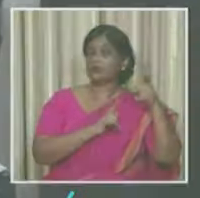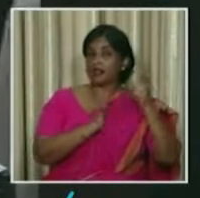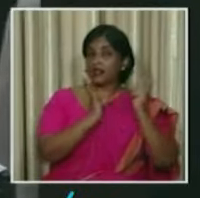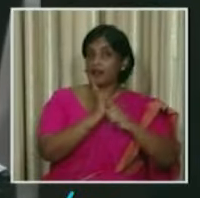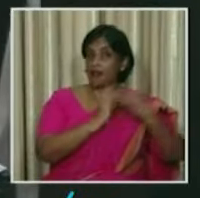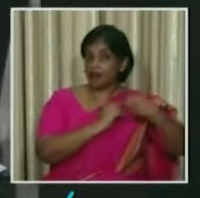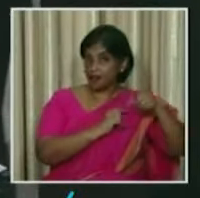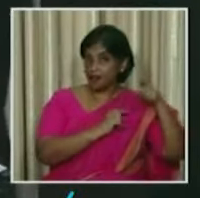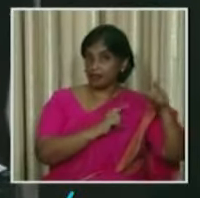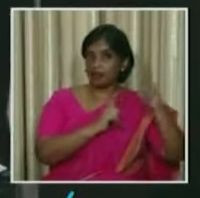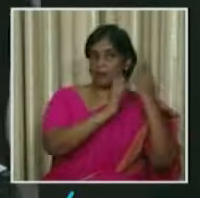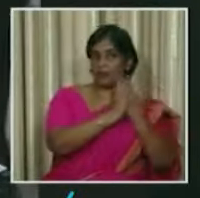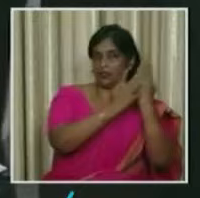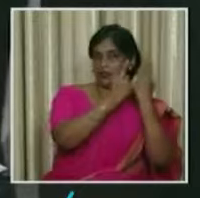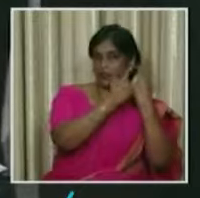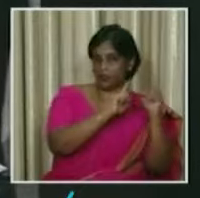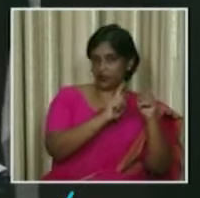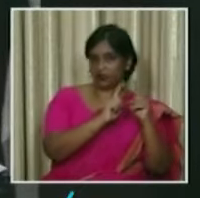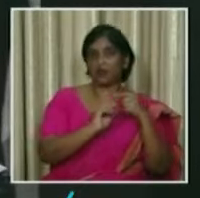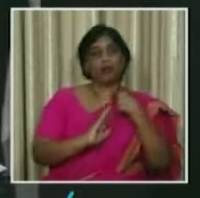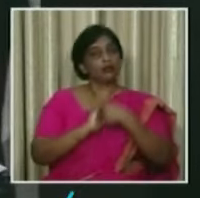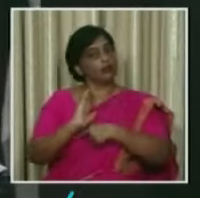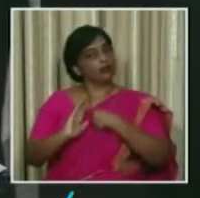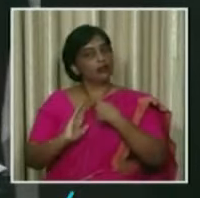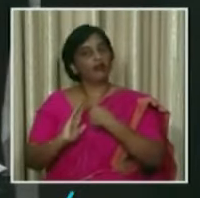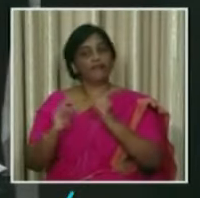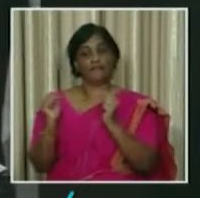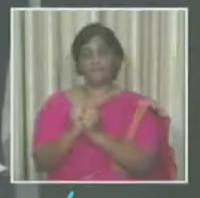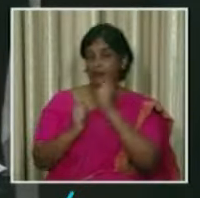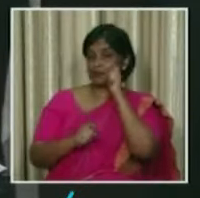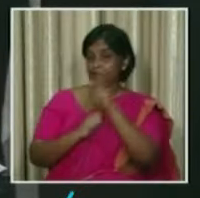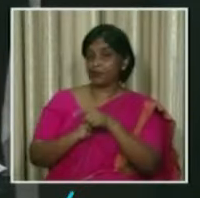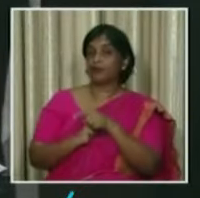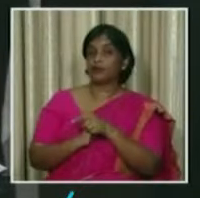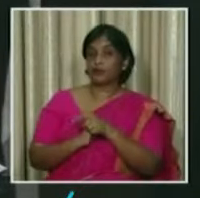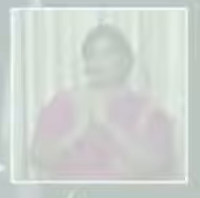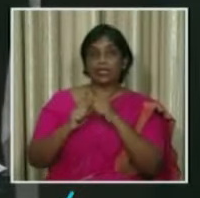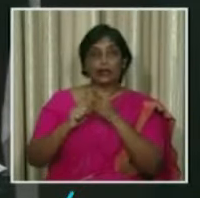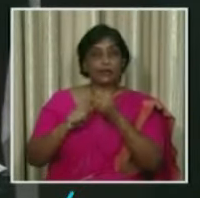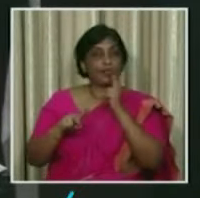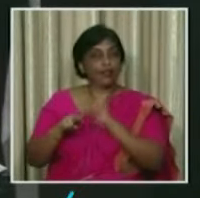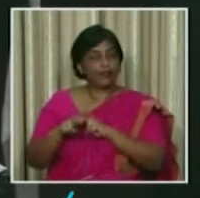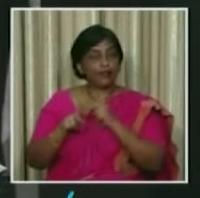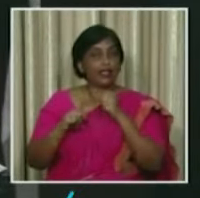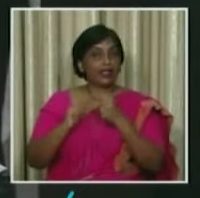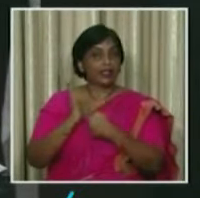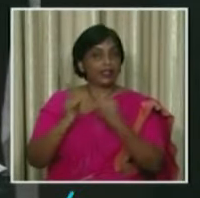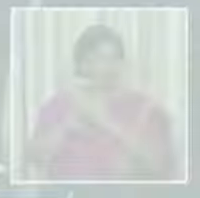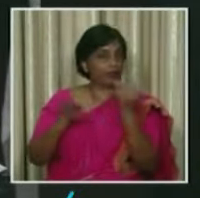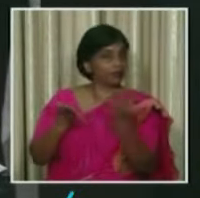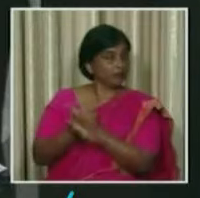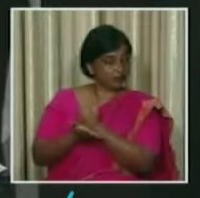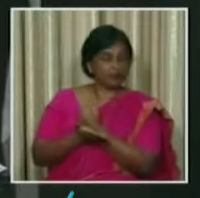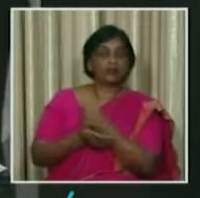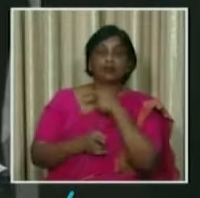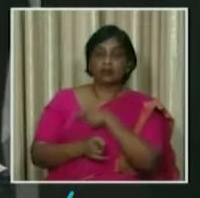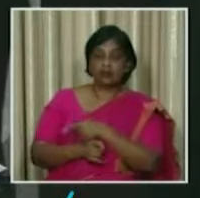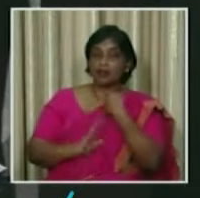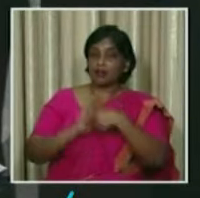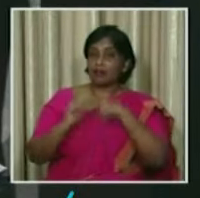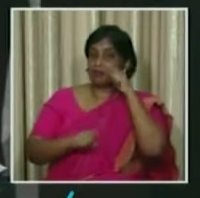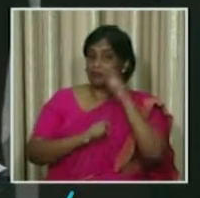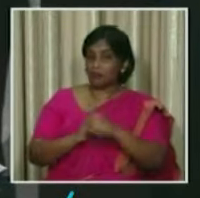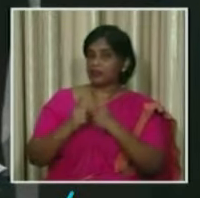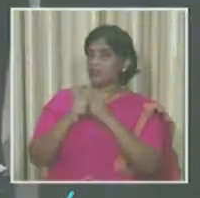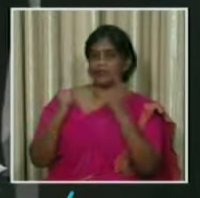වෙත එක ප්‍රතිපත්තියකුත් මේ රටේ වැඩ කරන ජනතාවගේ පෙන්ෂන් ෆන්ඩ්ස් වලට පික් පොකට් ගසමින් මේ රටේ ජනතාවට